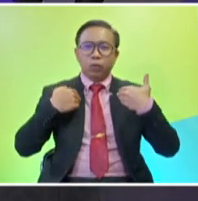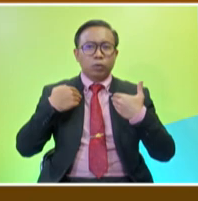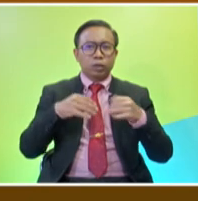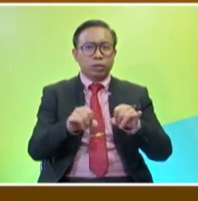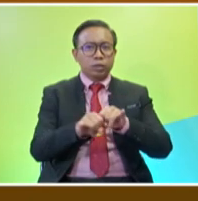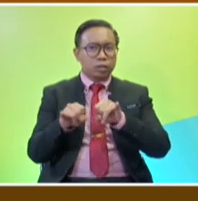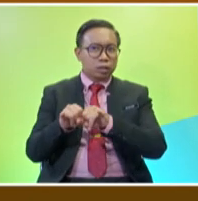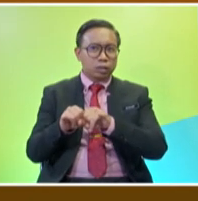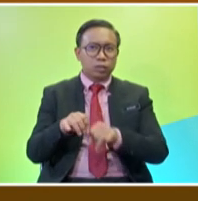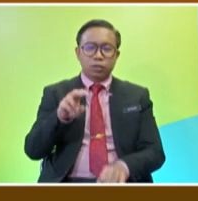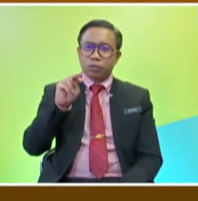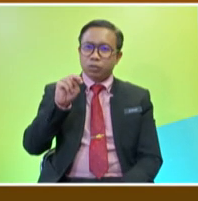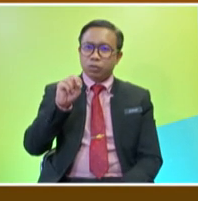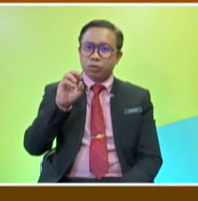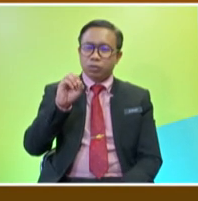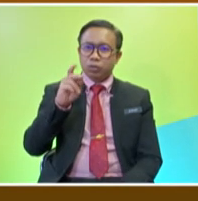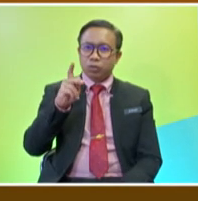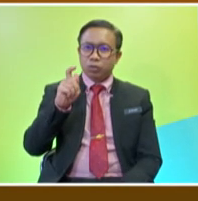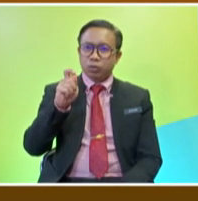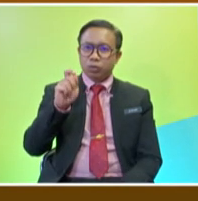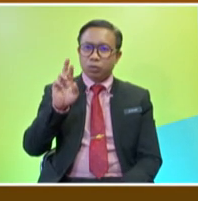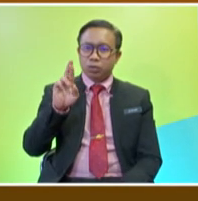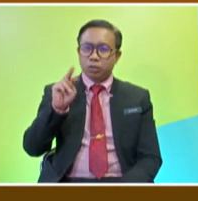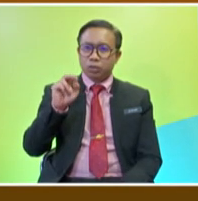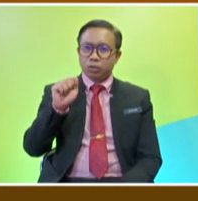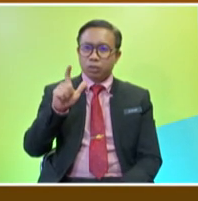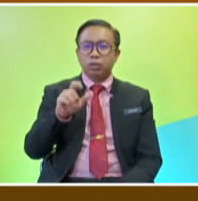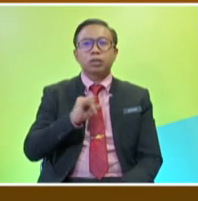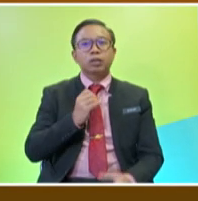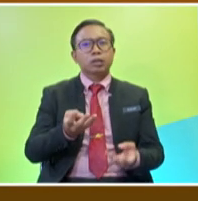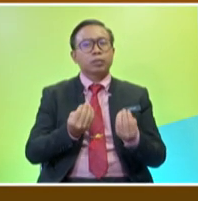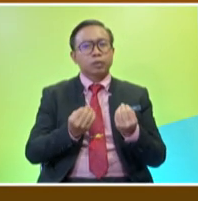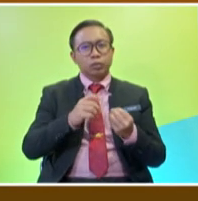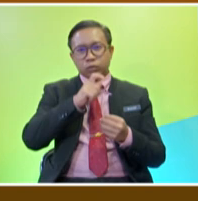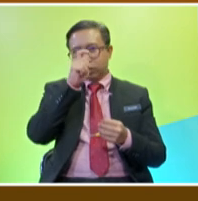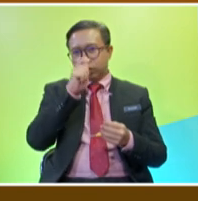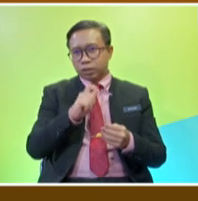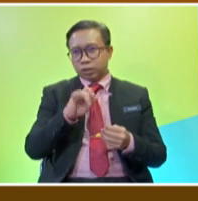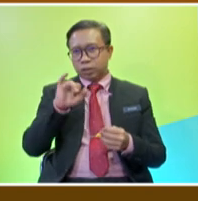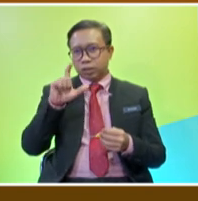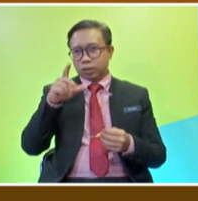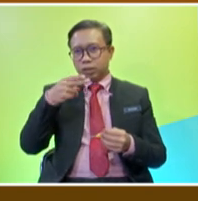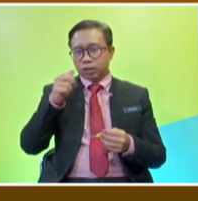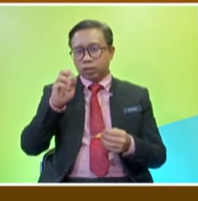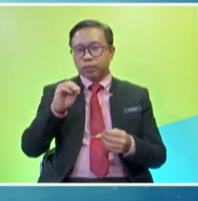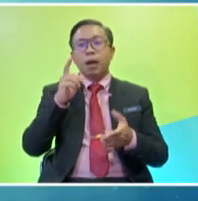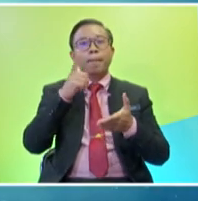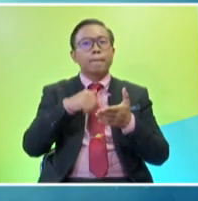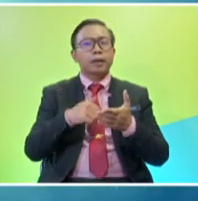now Apa itu nokturnal Saya nak tanya saya tak dengar suara Ilham lagi